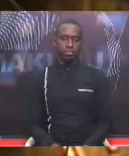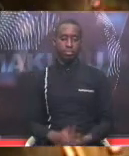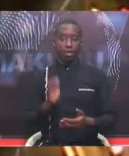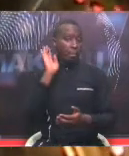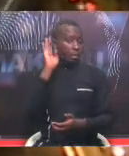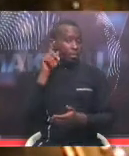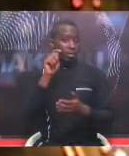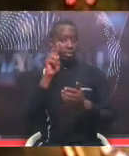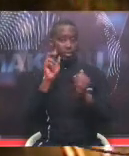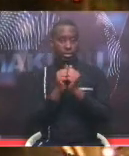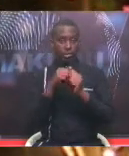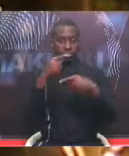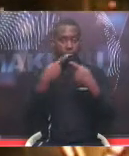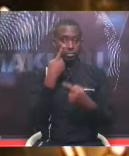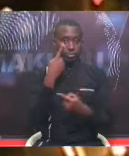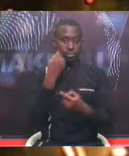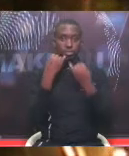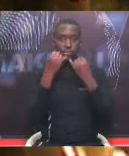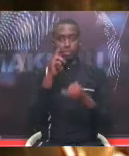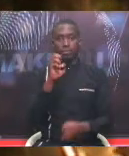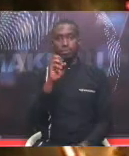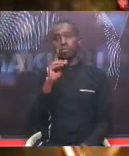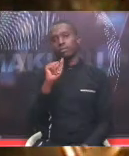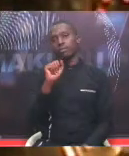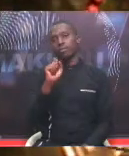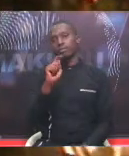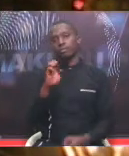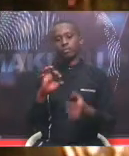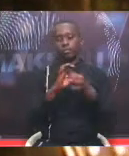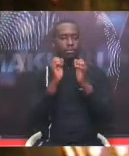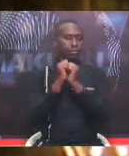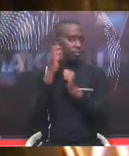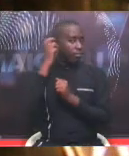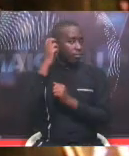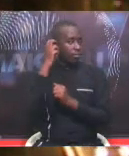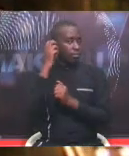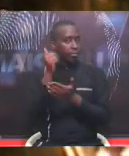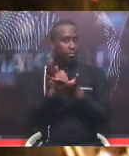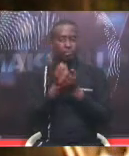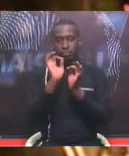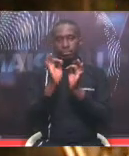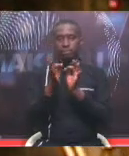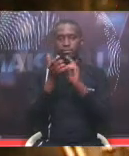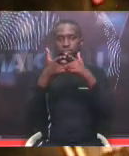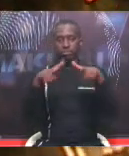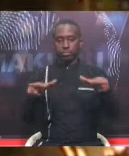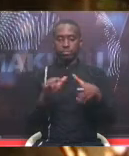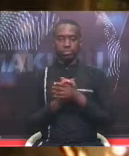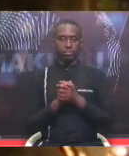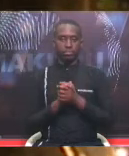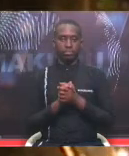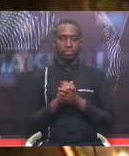Namakuru ya TVT ukomeje gukurikira ari kugezweho nangiye kubw'Imana Vedaste mfatanije na Nshimiyimana Emily uri gusobanura ururimi